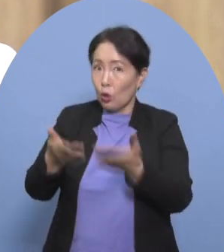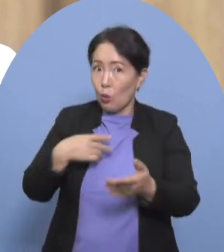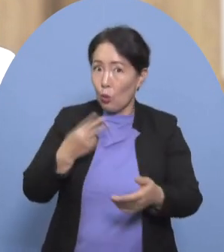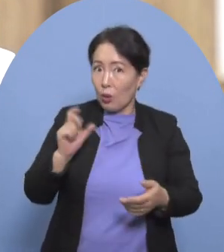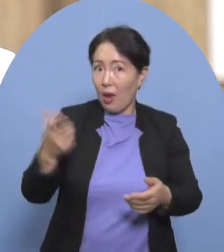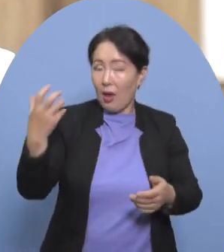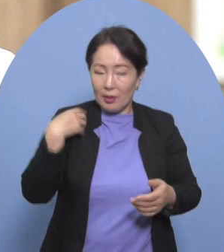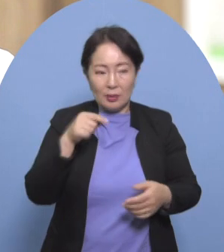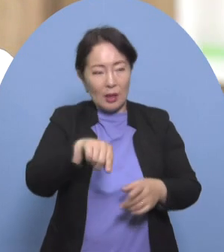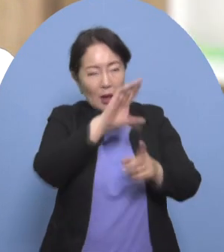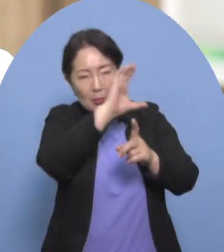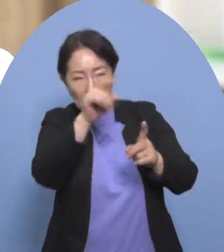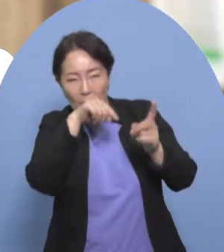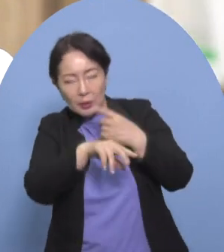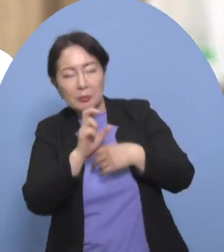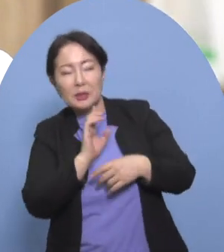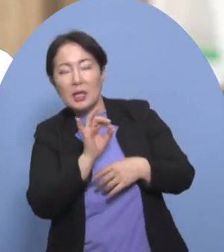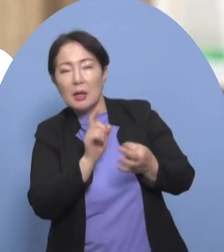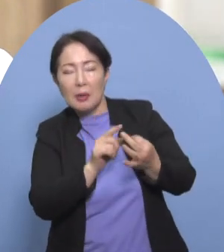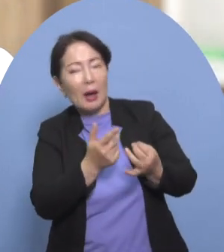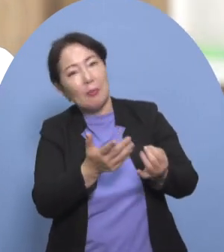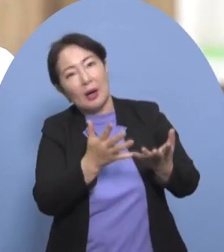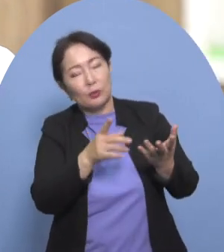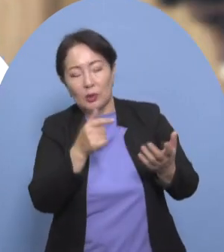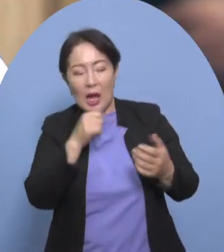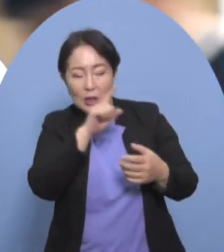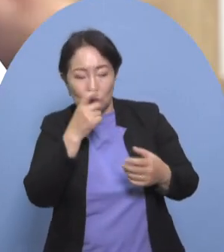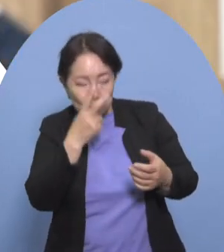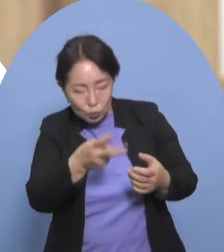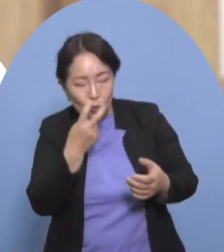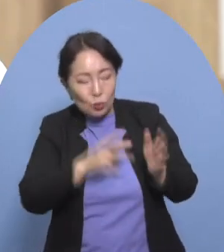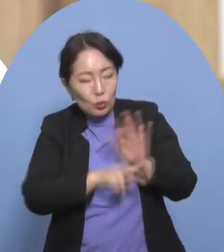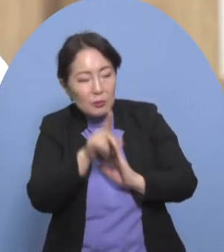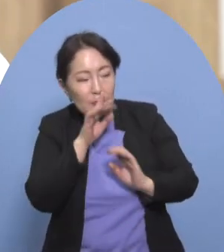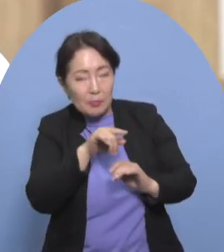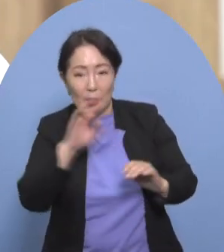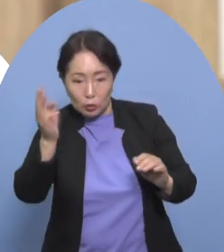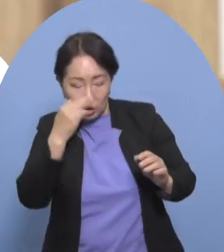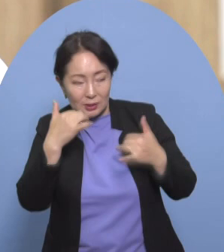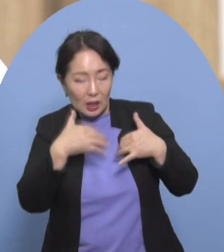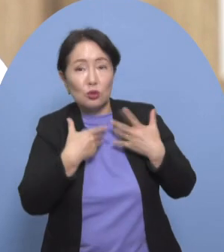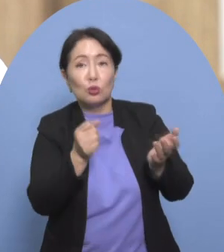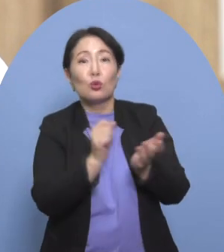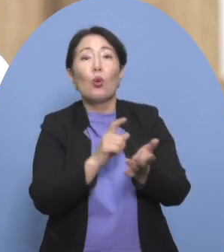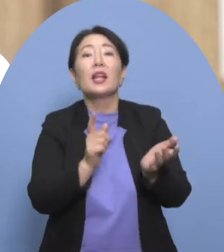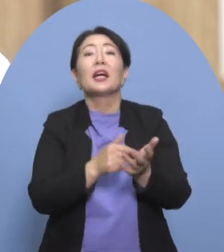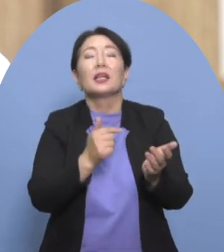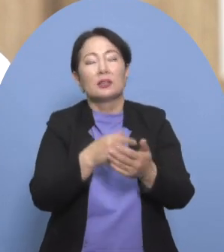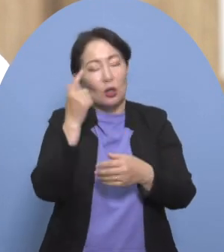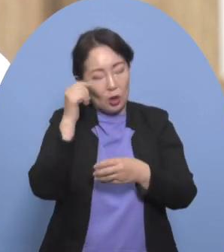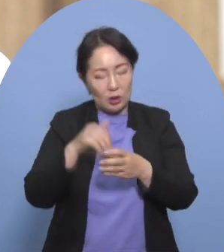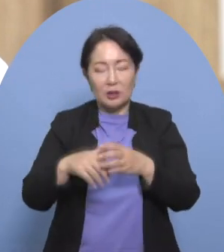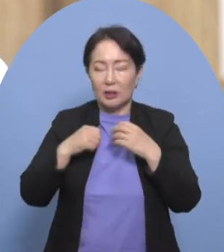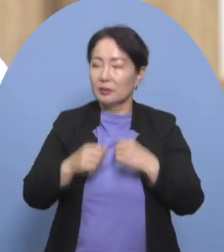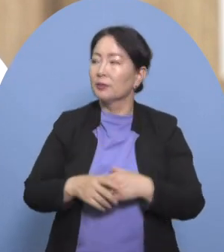одоо тухайн байгууллагад танад ийм асуудал гарах гэдэг шүү. Бид нэр танаатай хамтраад ийм асуудлууд үүсэж байна гэдэг нь илүү тодорхойлох нь илүү чухал юм байна гэдэг л